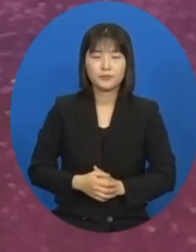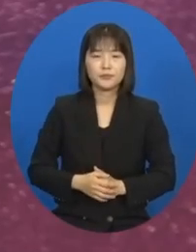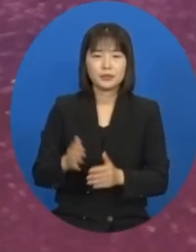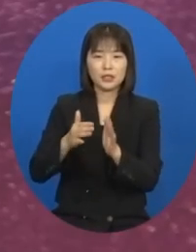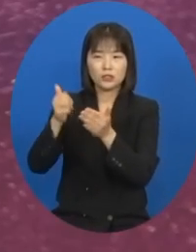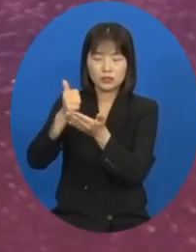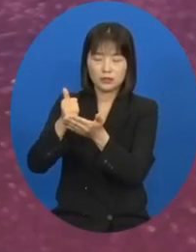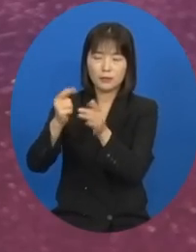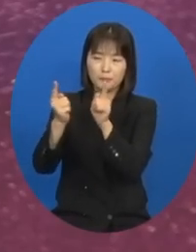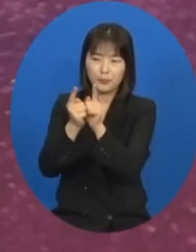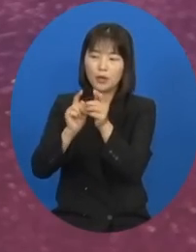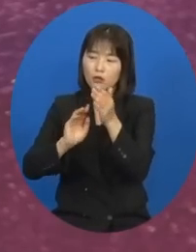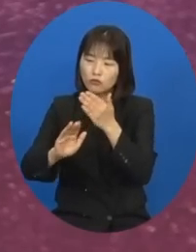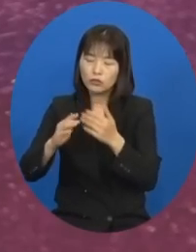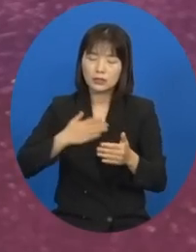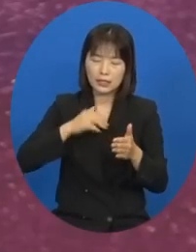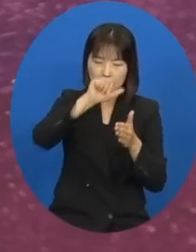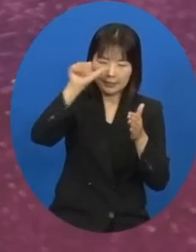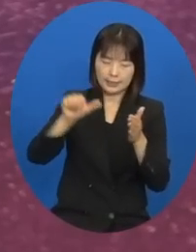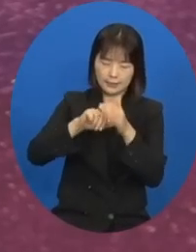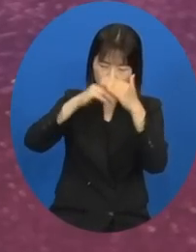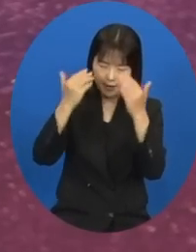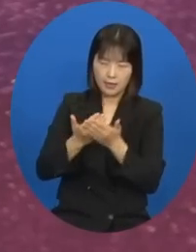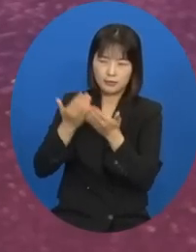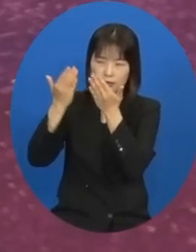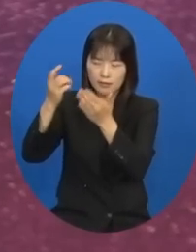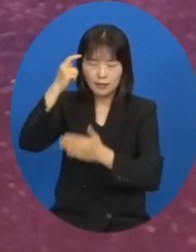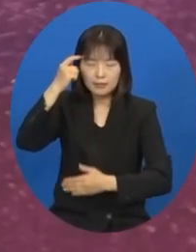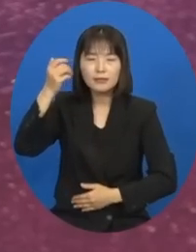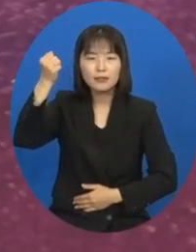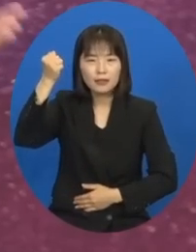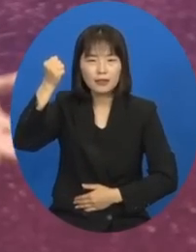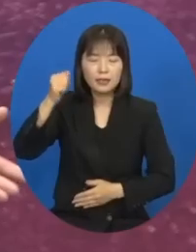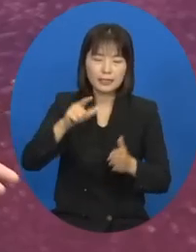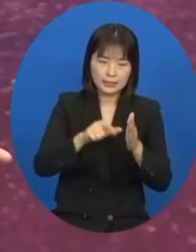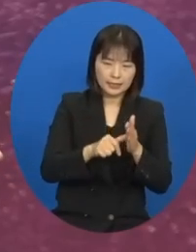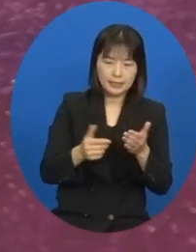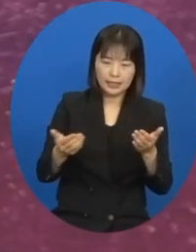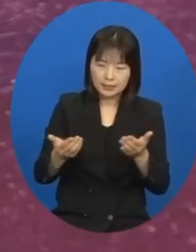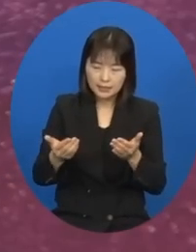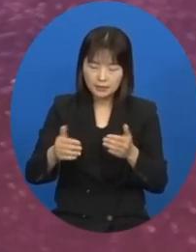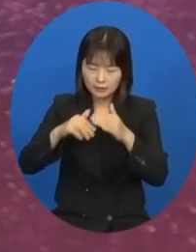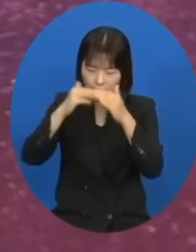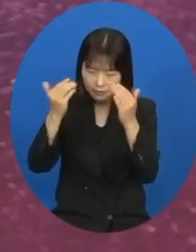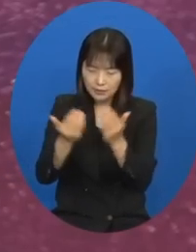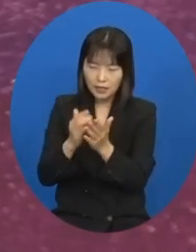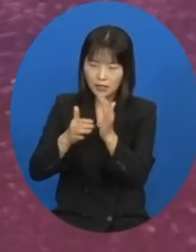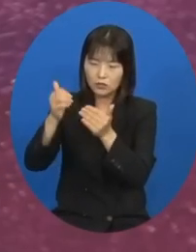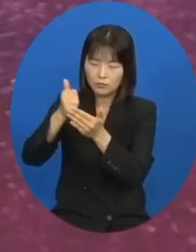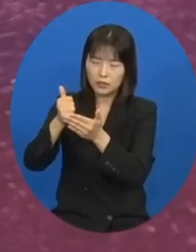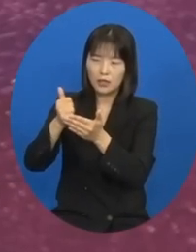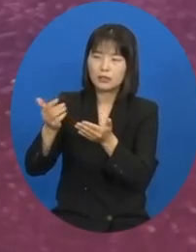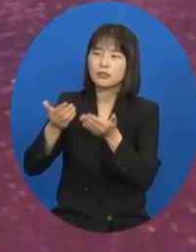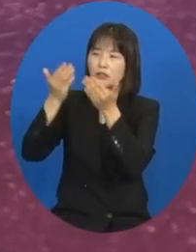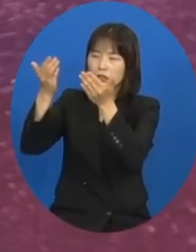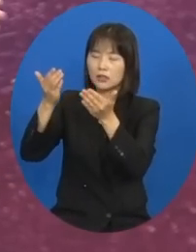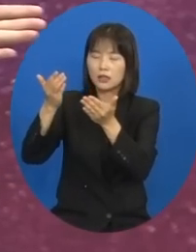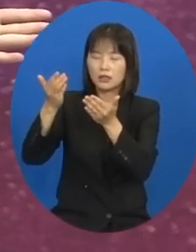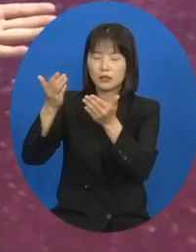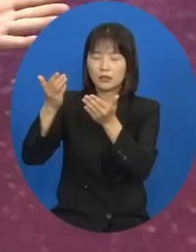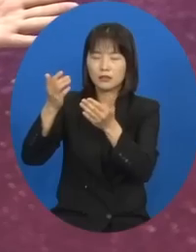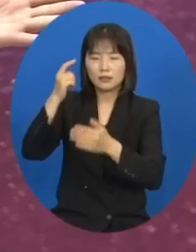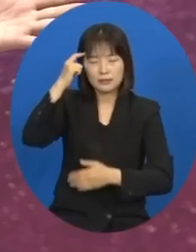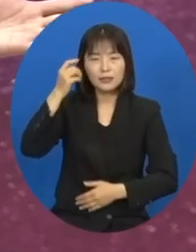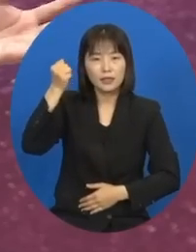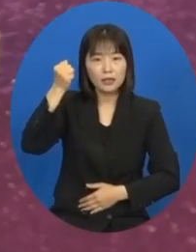만난 후에 저는 인생을 다 드렸다고 생각했어요 시간 직업 모든 것 다 예수님께 드렸다고 생각했어요 제가